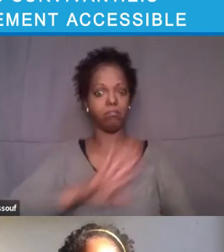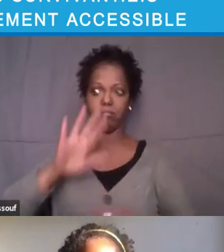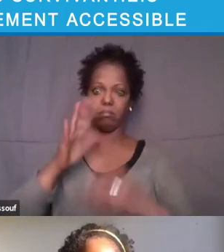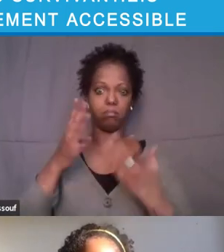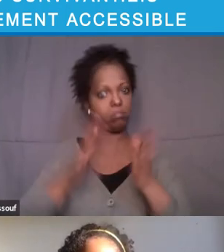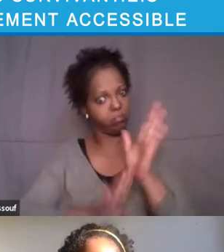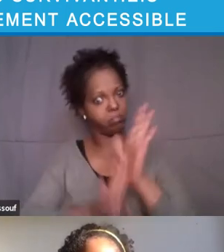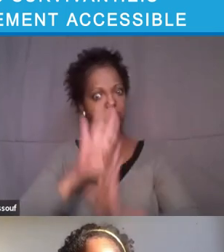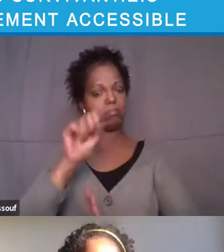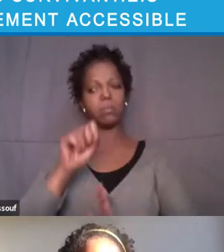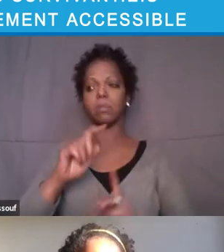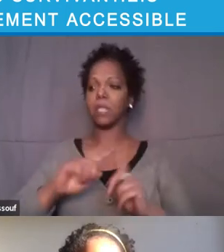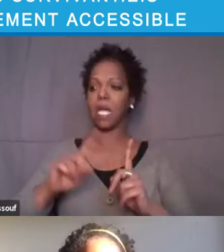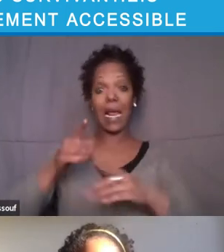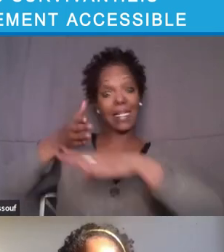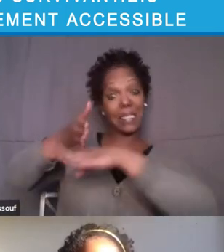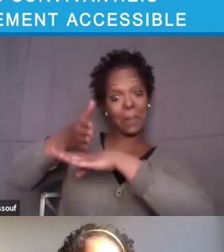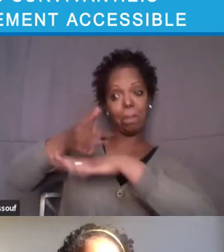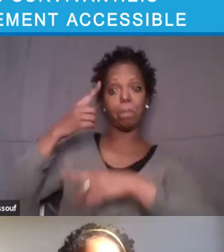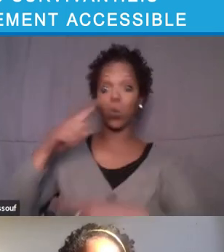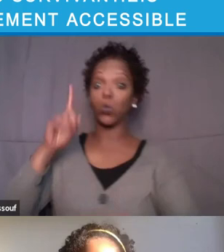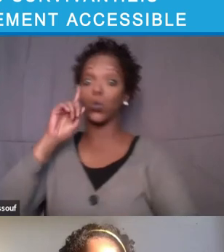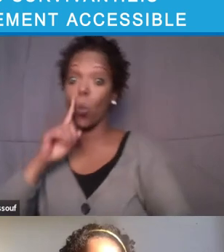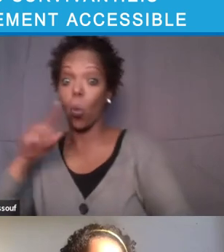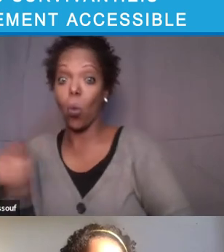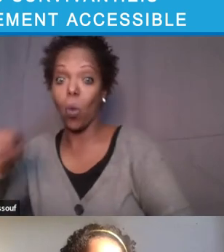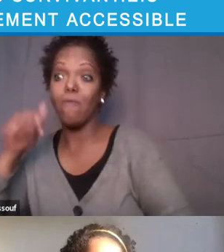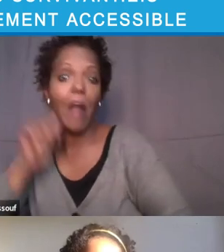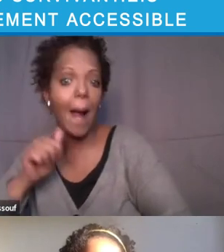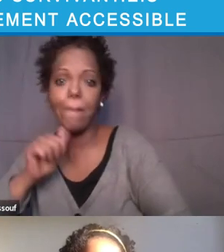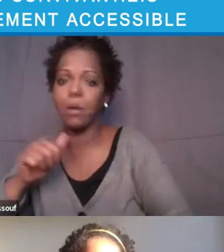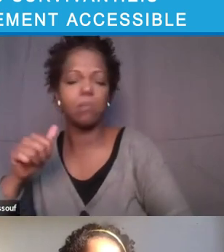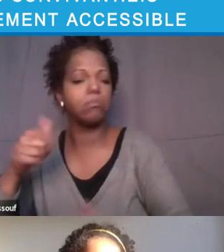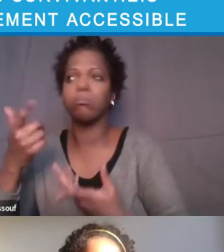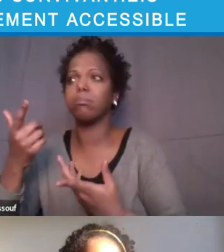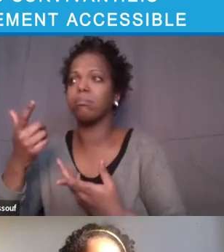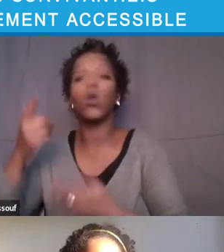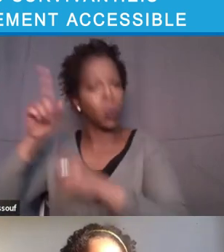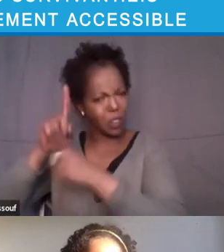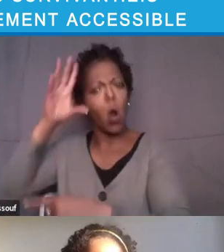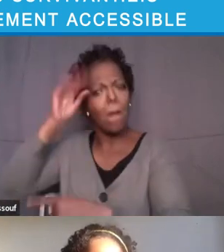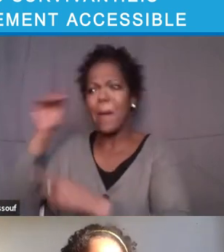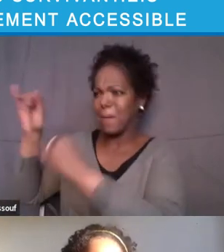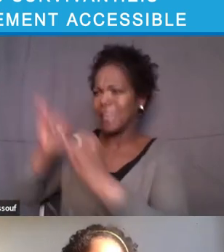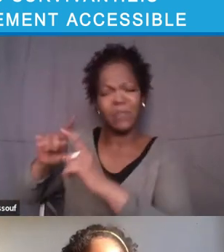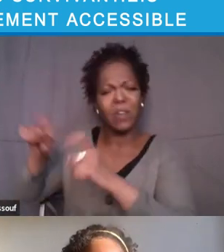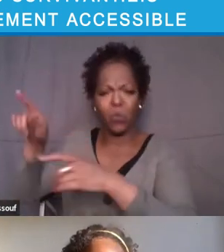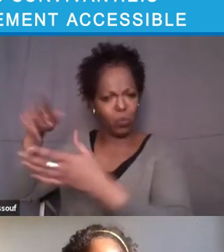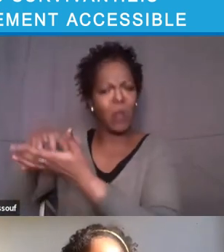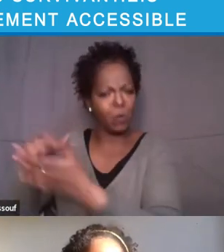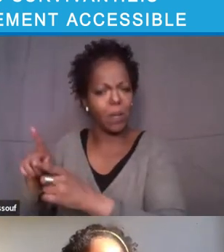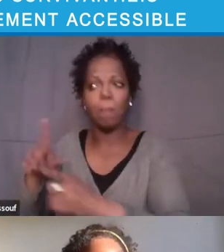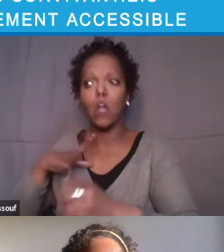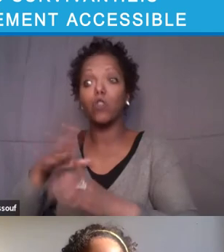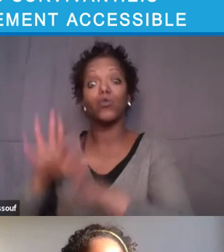complexes et graves, à ce moment-là, on peut en trouver une immédiatement. Donc, c'est important de le rendre... tout